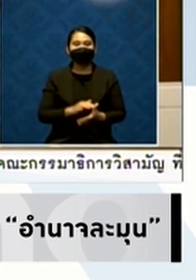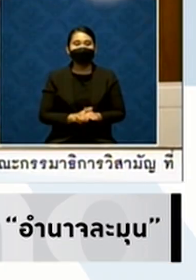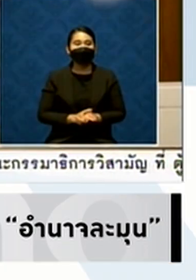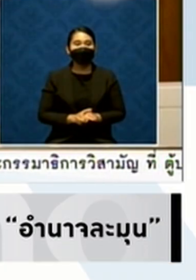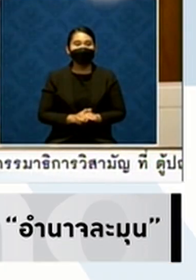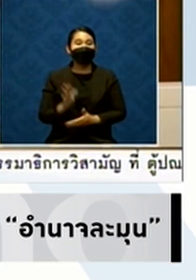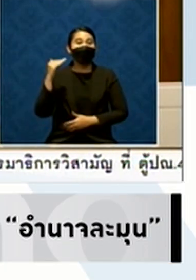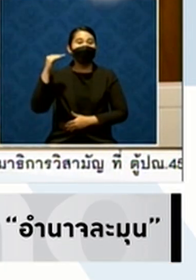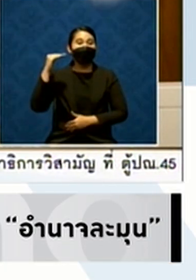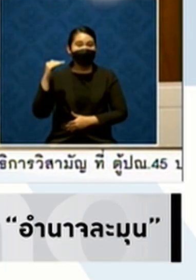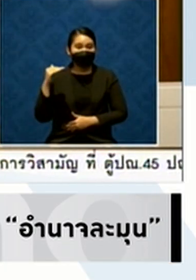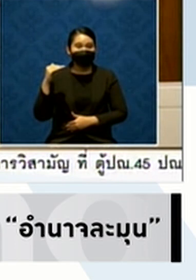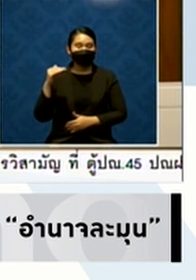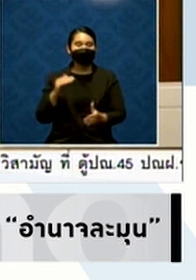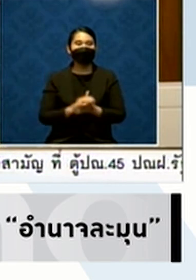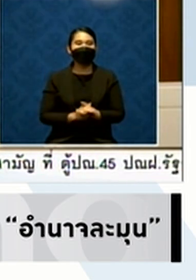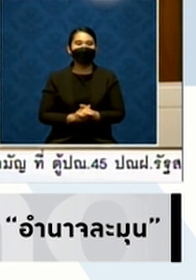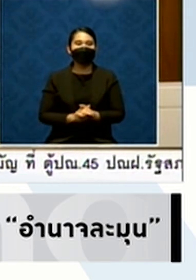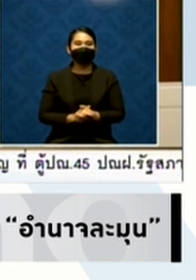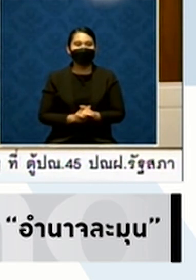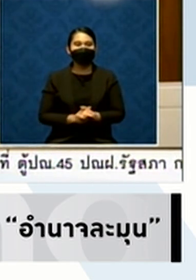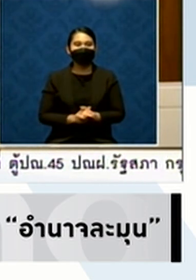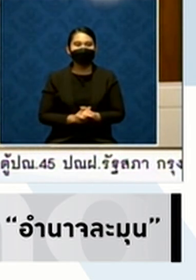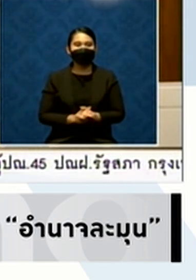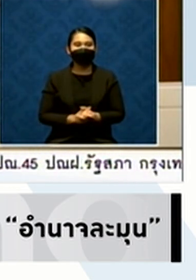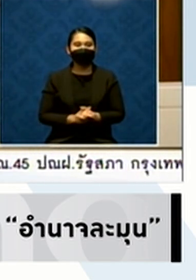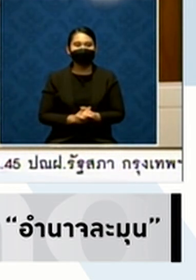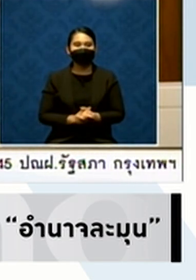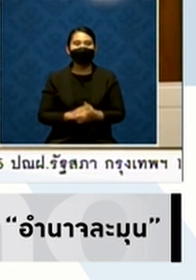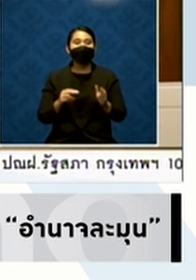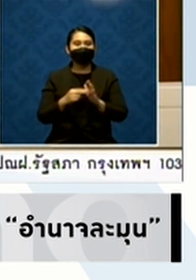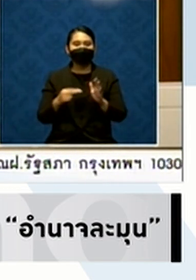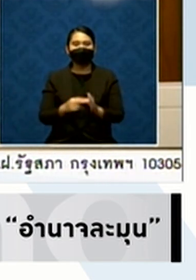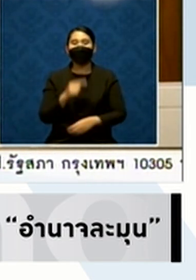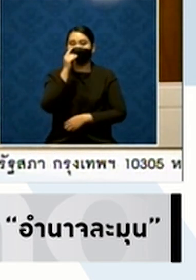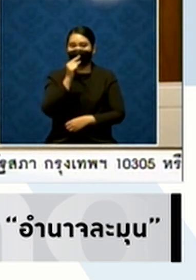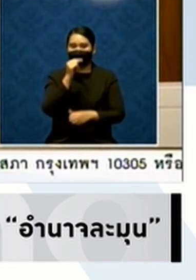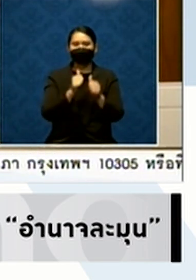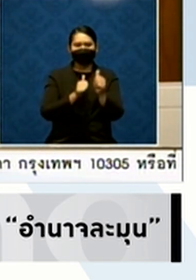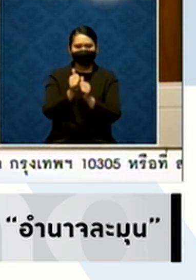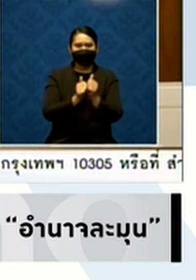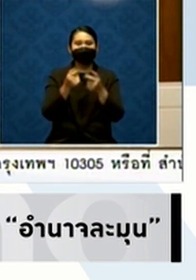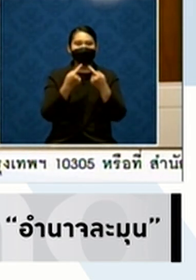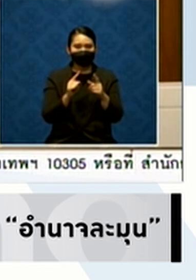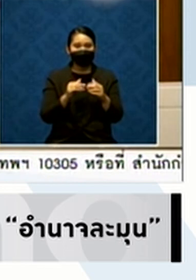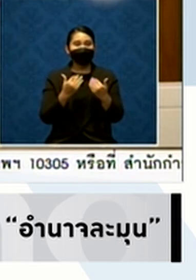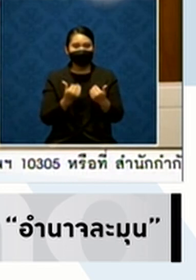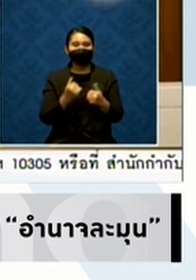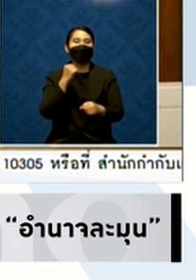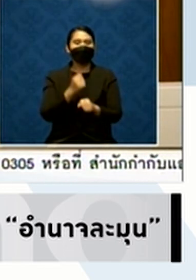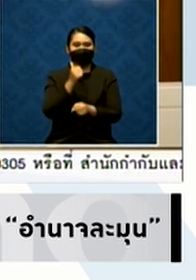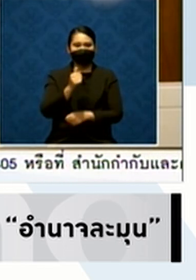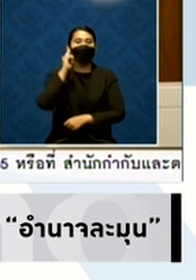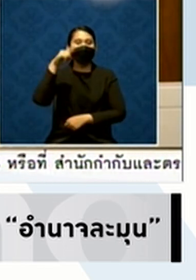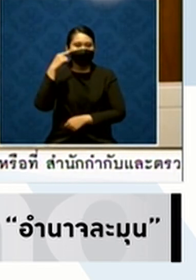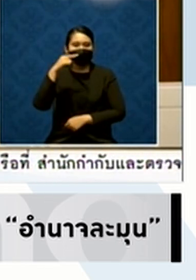เล็กเลย ตัวสูง อยู่ แล้ว นี่180กว่านะผม ถูกอันดับแรกถ้าคุณจะเป็นนักบาสหรือนักบอลเล่ทีมชาติถ้าคุณ